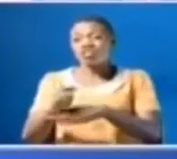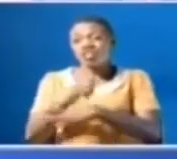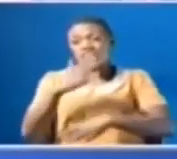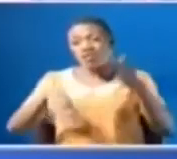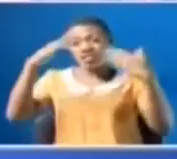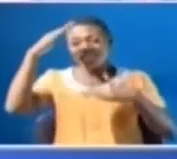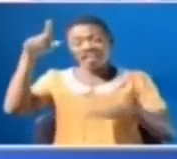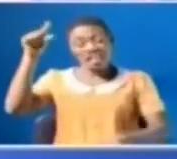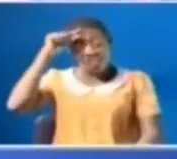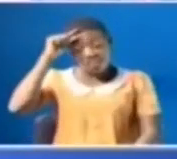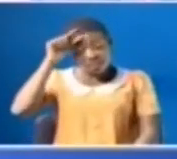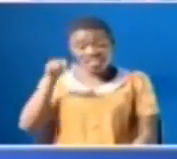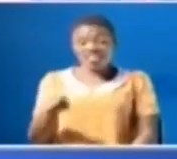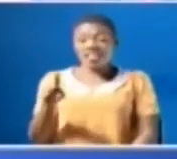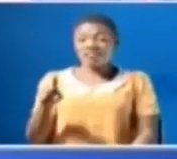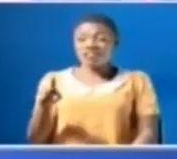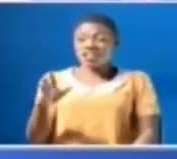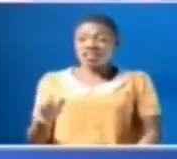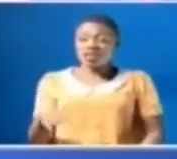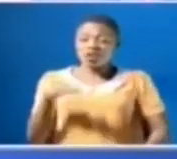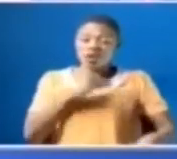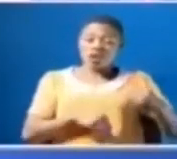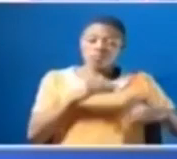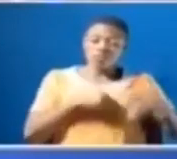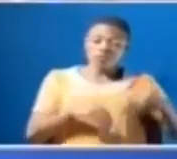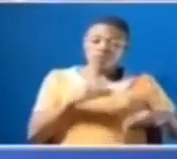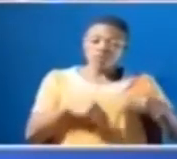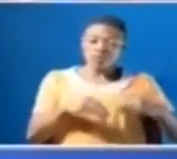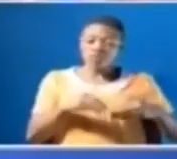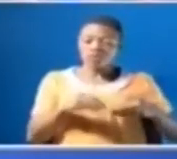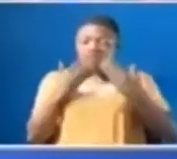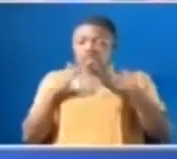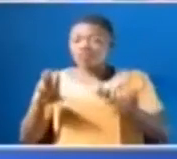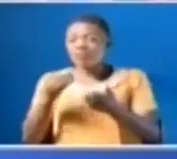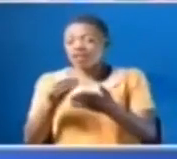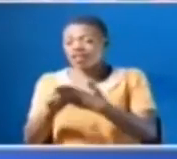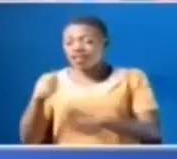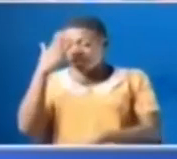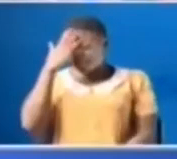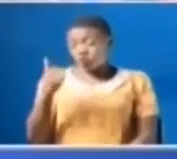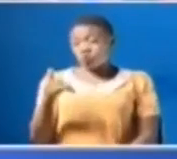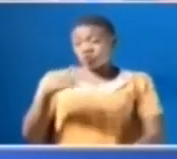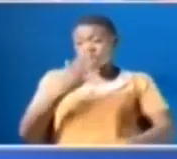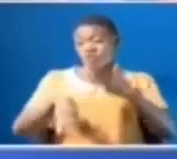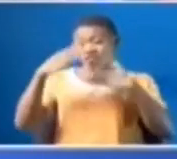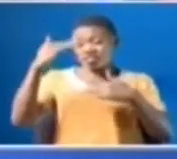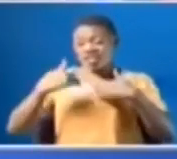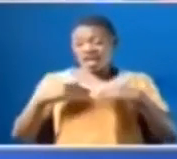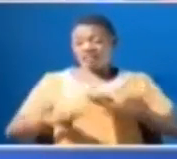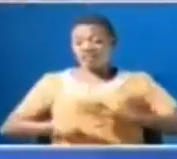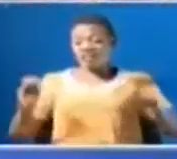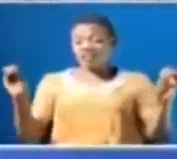yenyewe imepeleka pesa wapi? Imeacha ufisadi umekula pesa? Na ndio sababu vyuo vikuu vinakosa kupata pesa za kutosha.